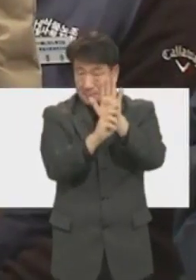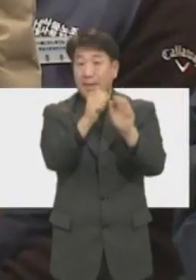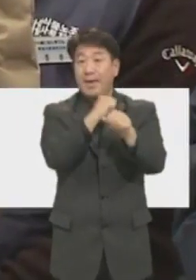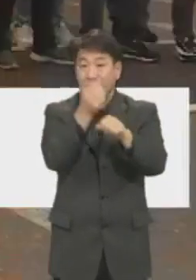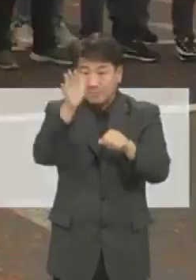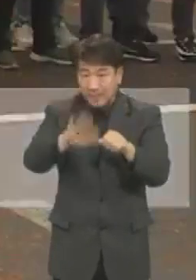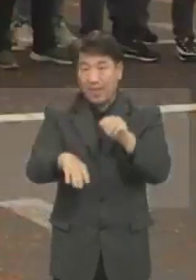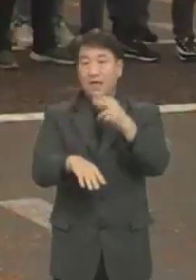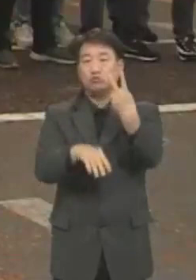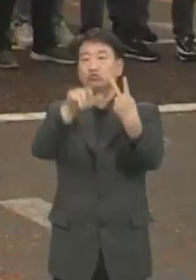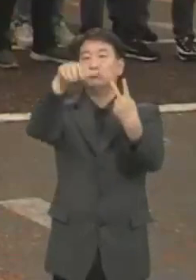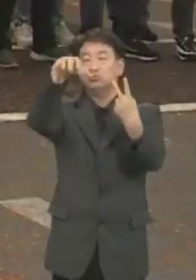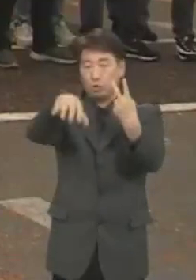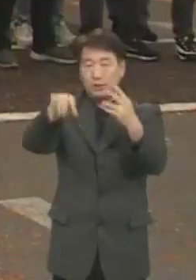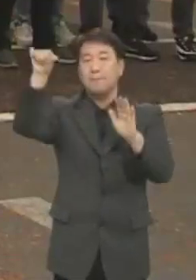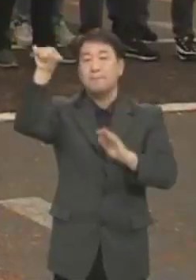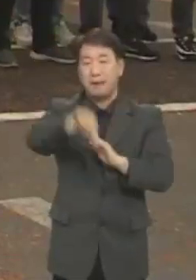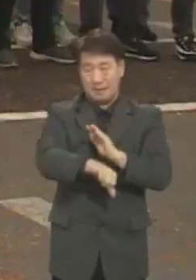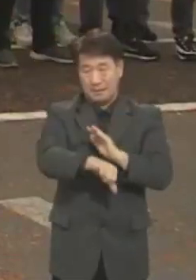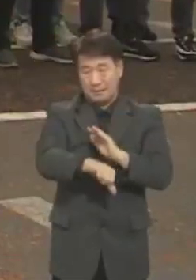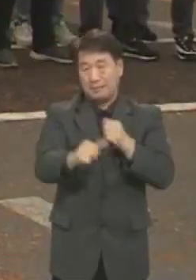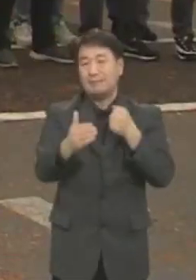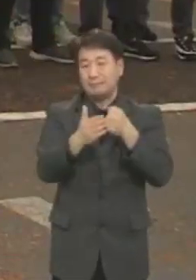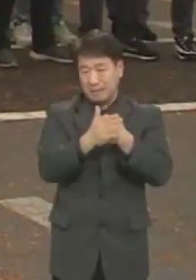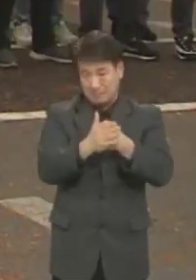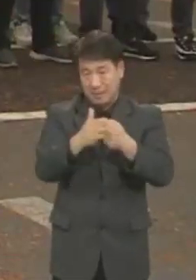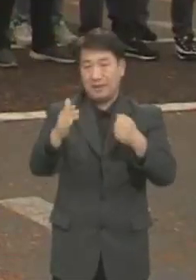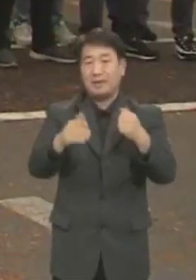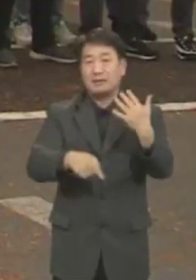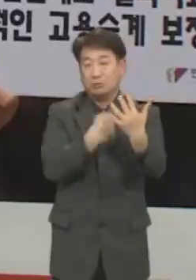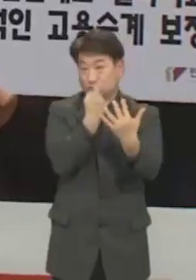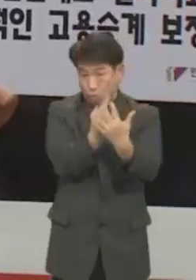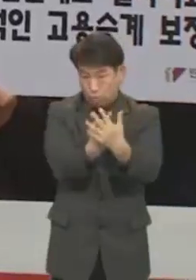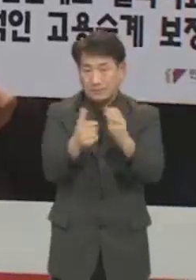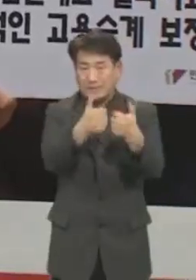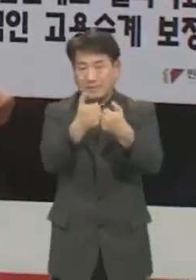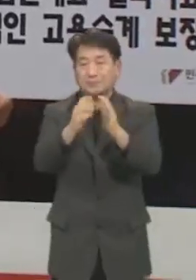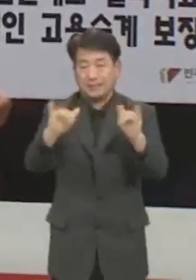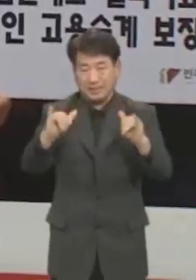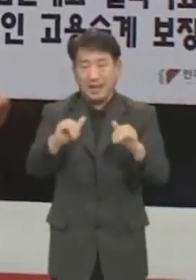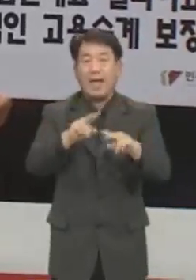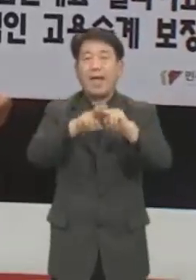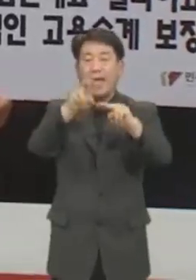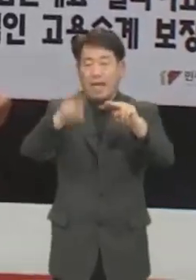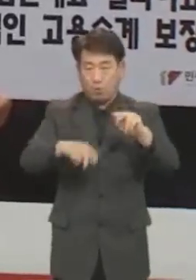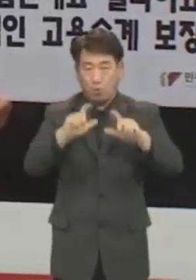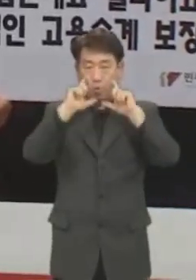용역업체 두 곳이 입찰에 탈락하면서 소속 상담사들이 해고 통지를 받았습니다.